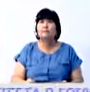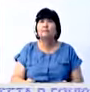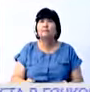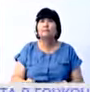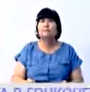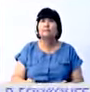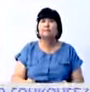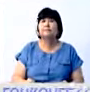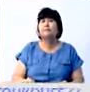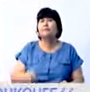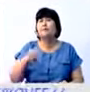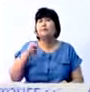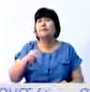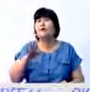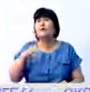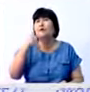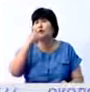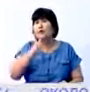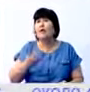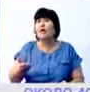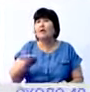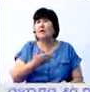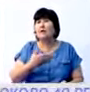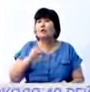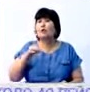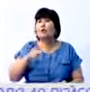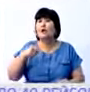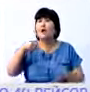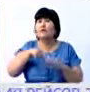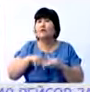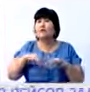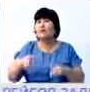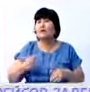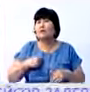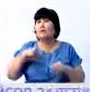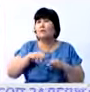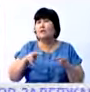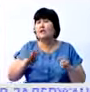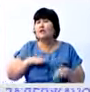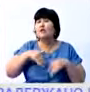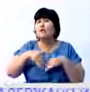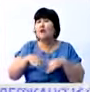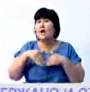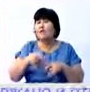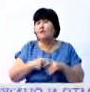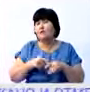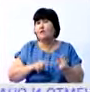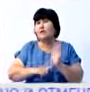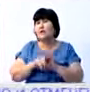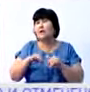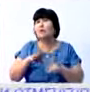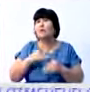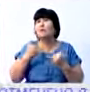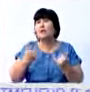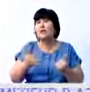7 апреля 1995 году. Наша рота внутренних войск, Министерство внутренних дел, совершала марш. В ходе совершения марша она была